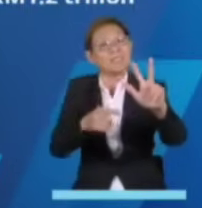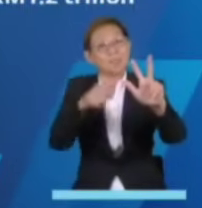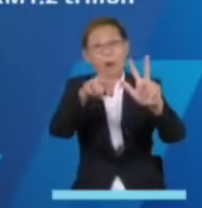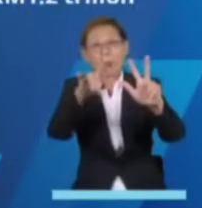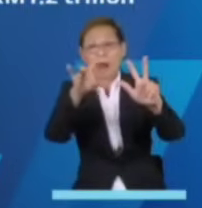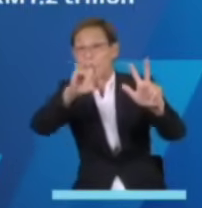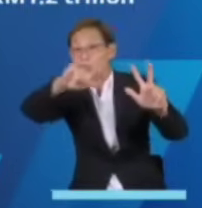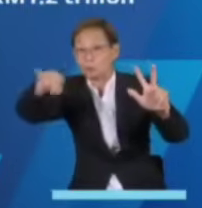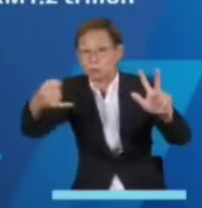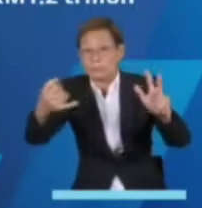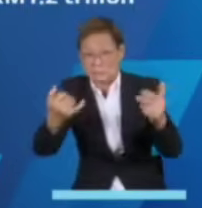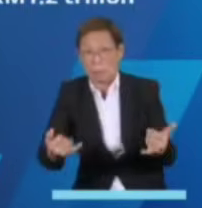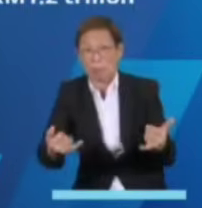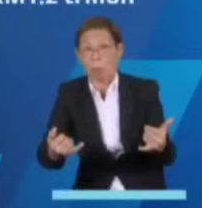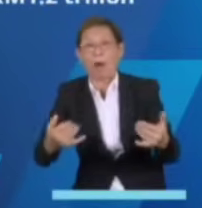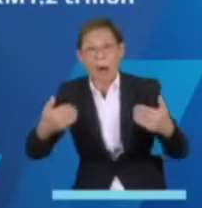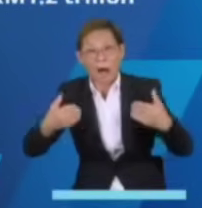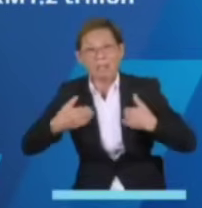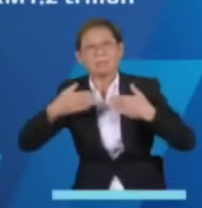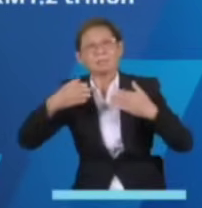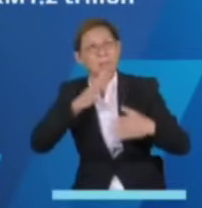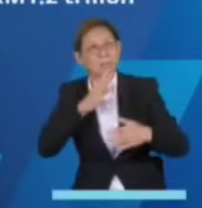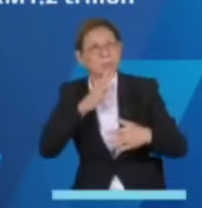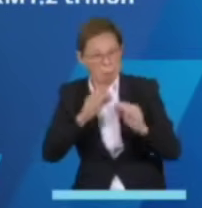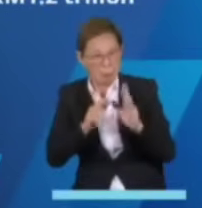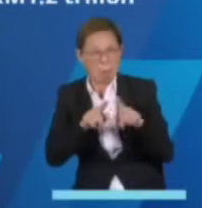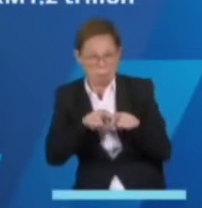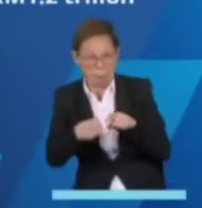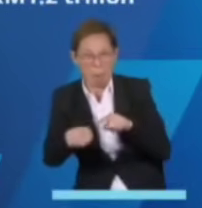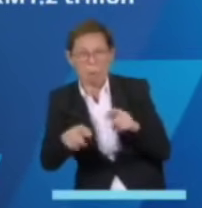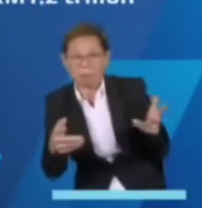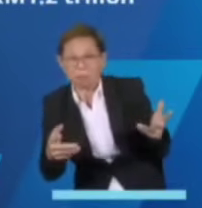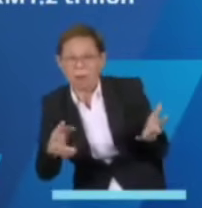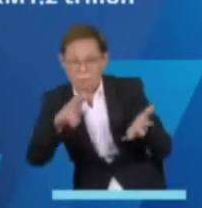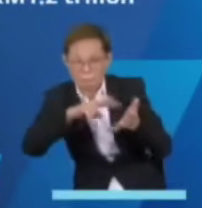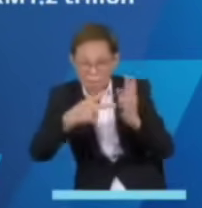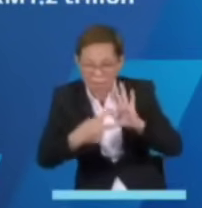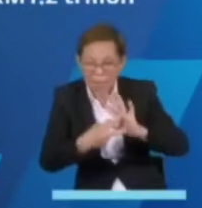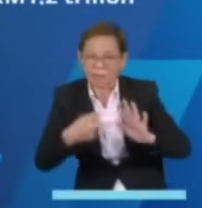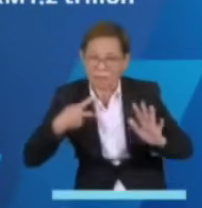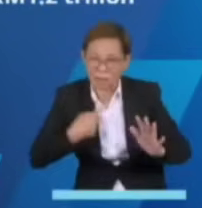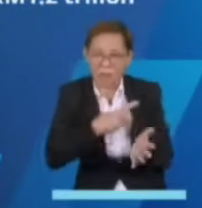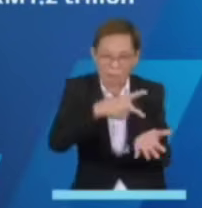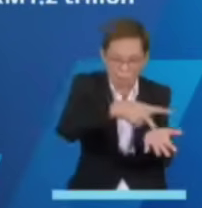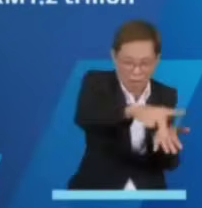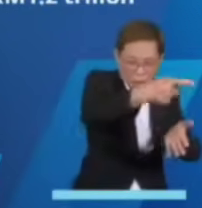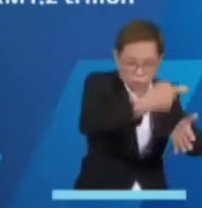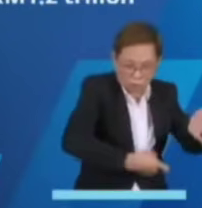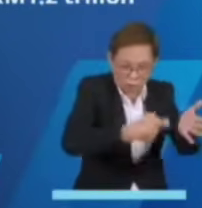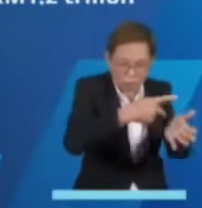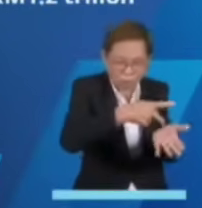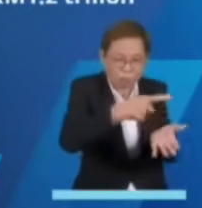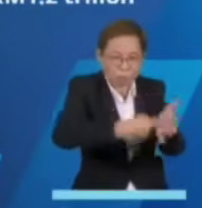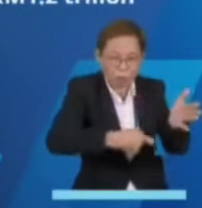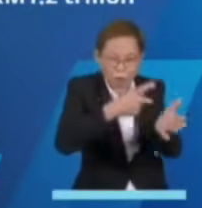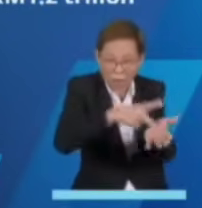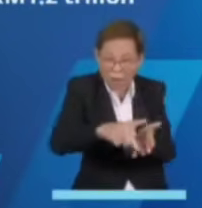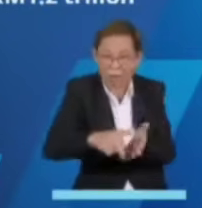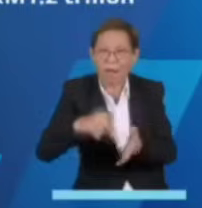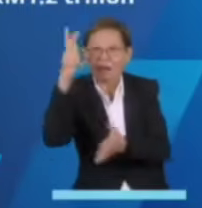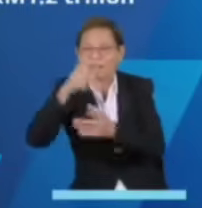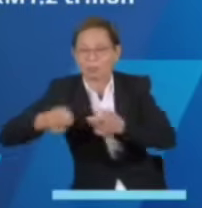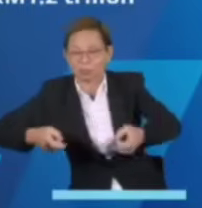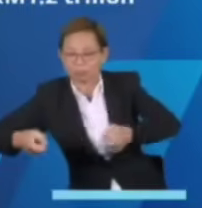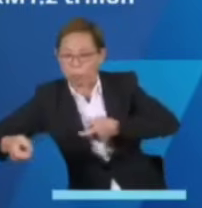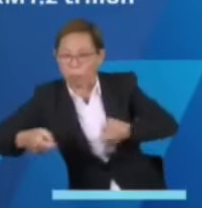3.8 juta. Ada yang katakan lebih. Maknanya kita bayar cukai, urus oleh